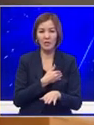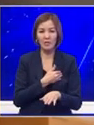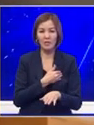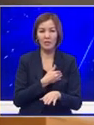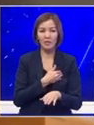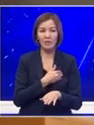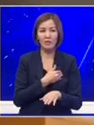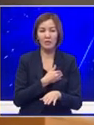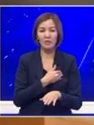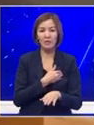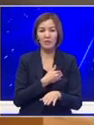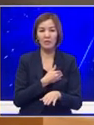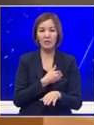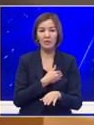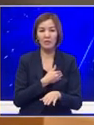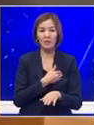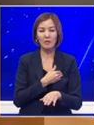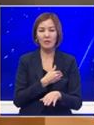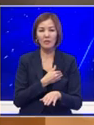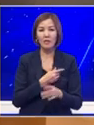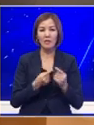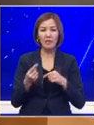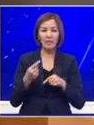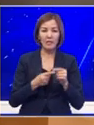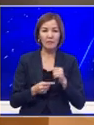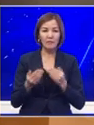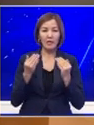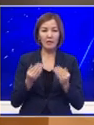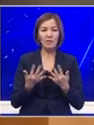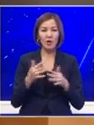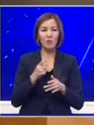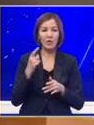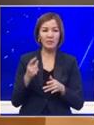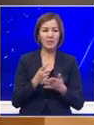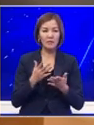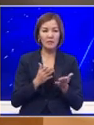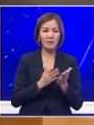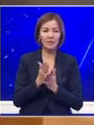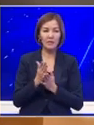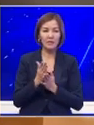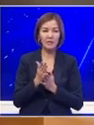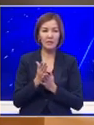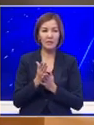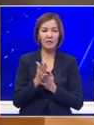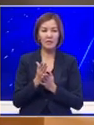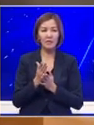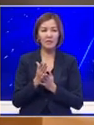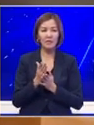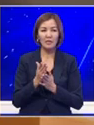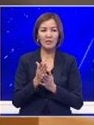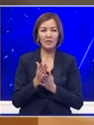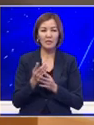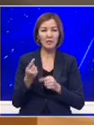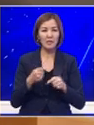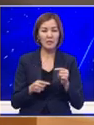зейнетке шығып отыр. Және кәсіпкерлер қазір ауыл шаруашылық саласындағы